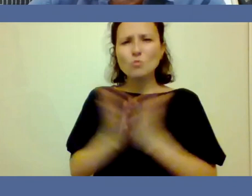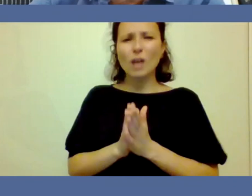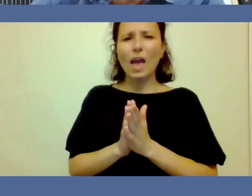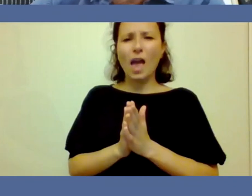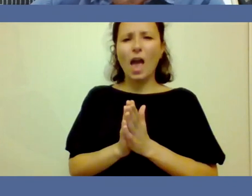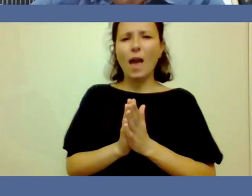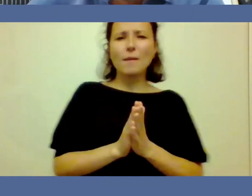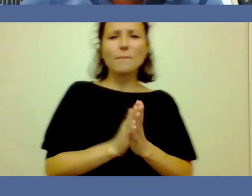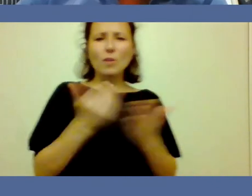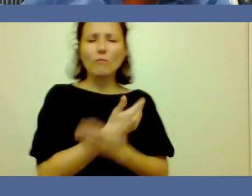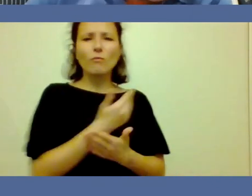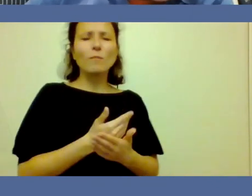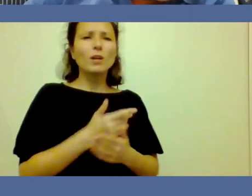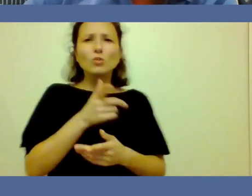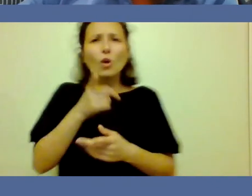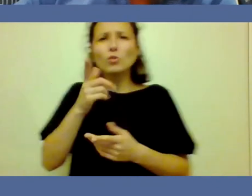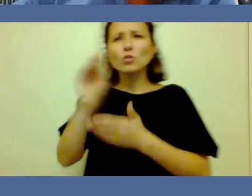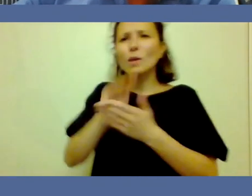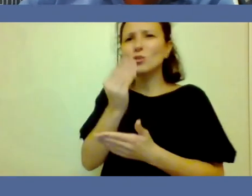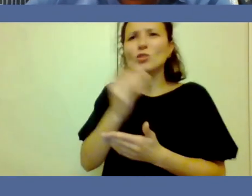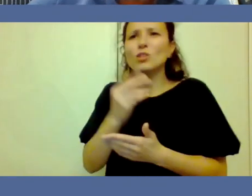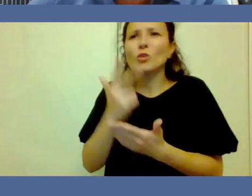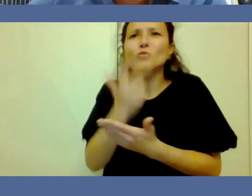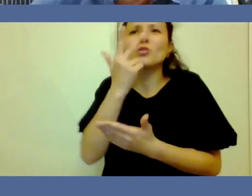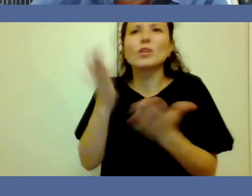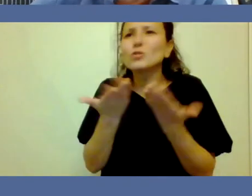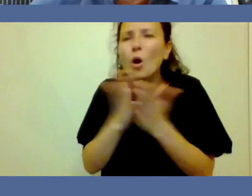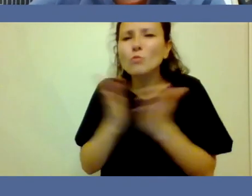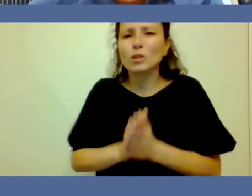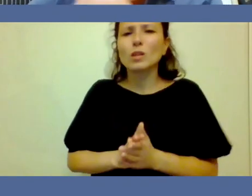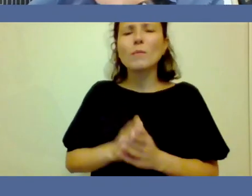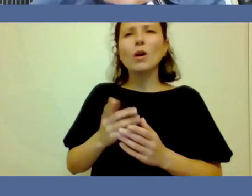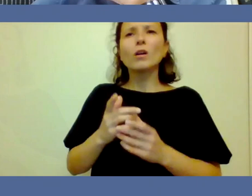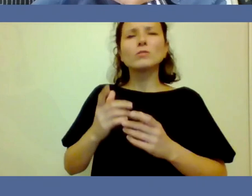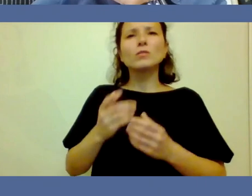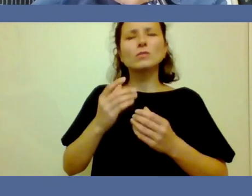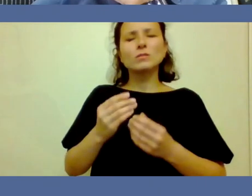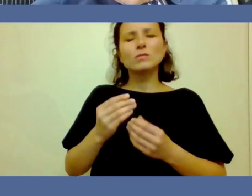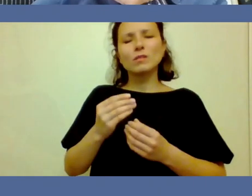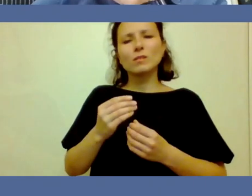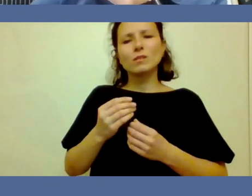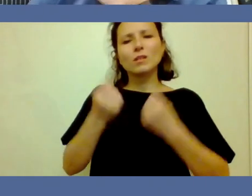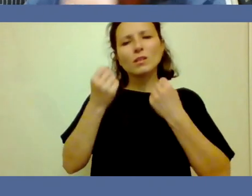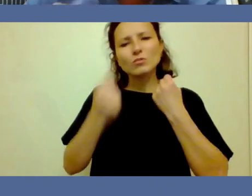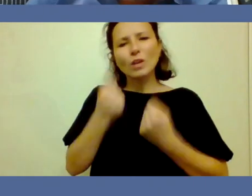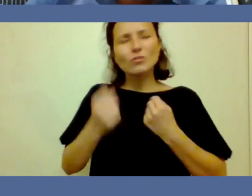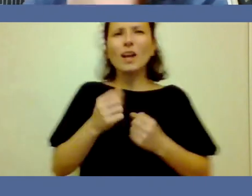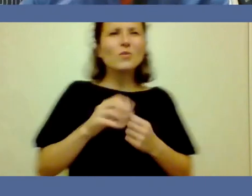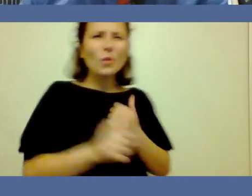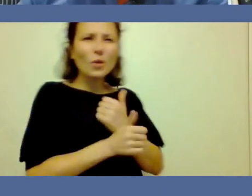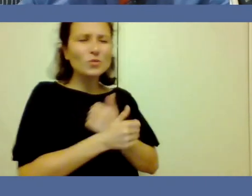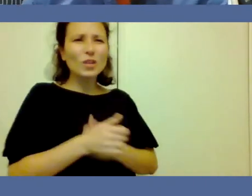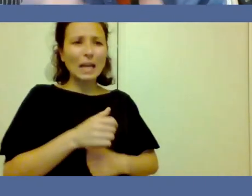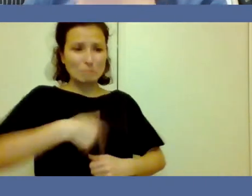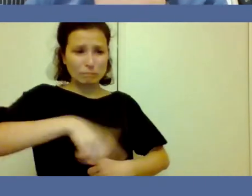Ale dlaczego? To znaczy, w sensie, coraz trudniej napisać kolejną książkę. Pani. Ale chodzi panu o to, że niedługo umrę? Nie, coraz trudniej